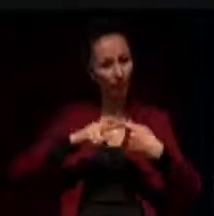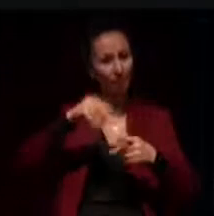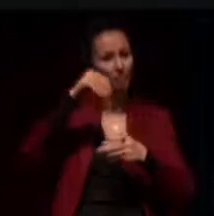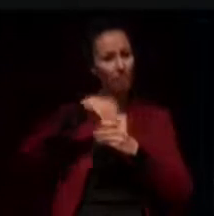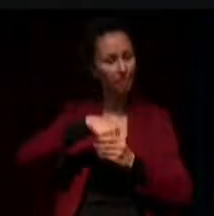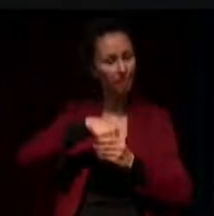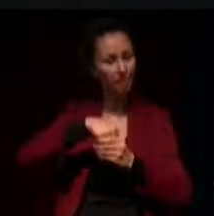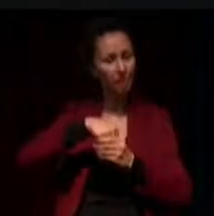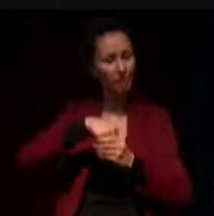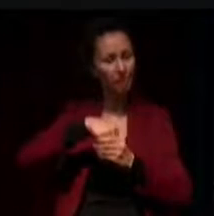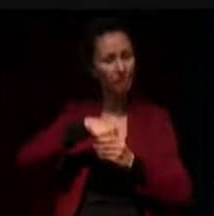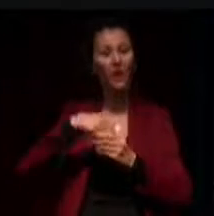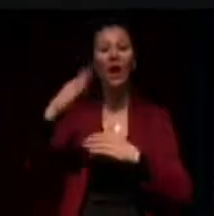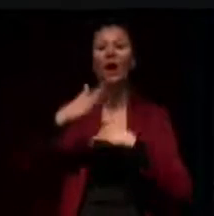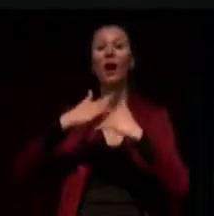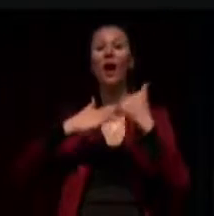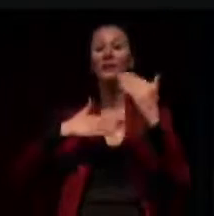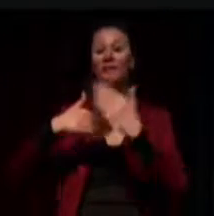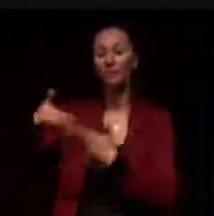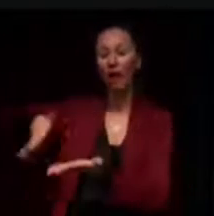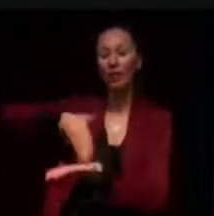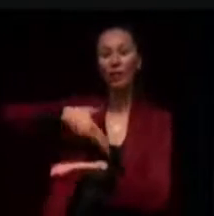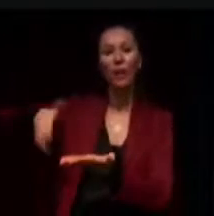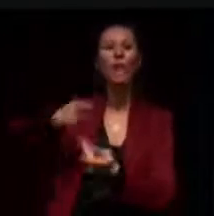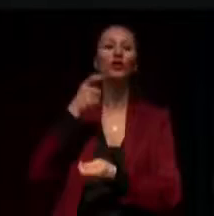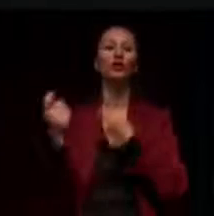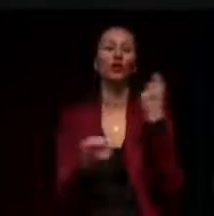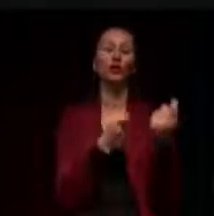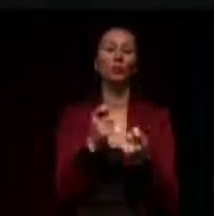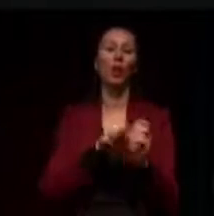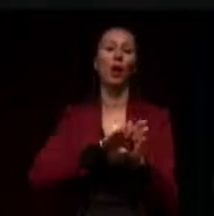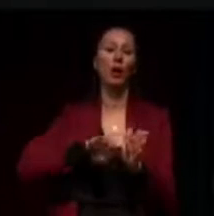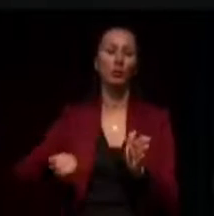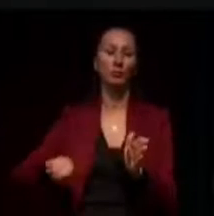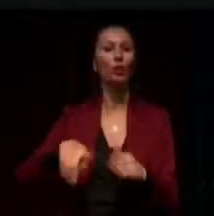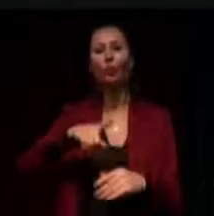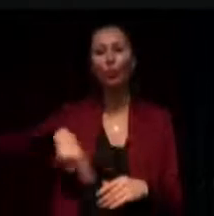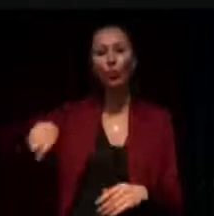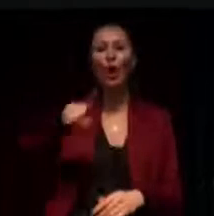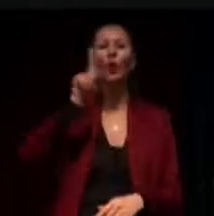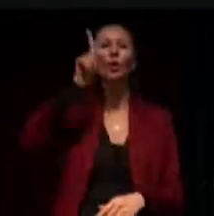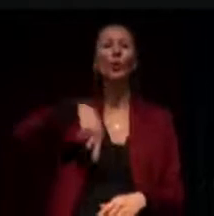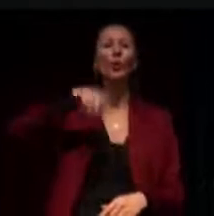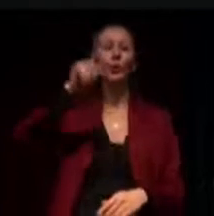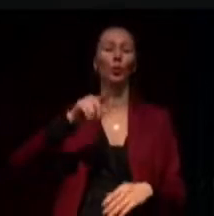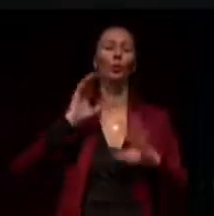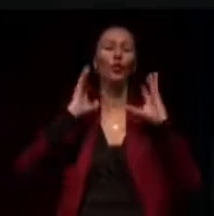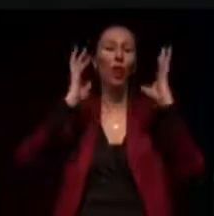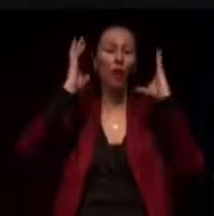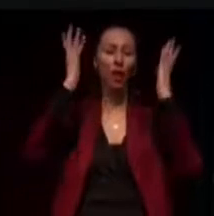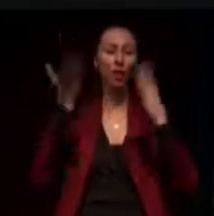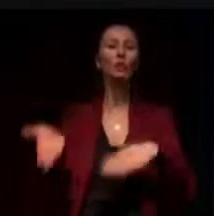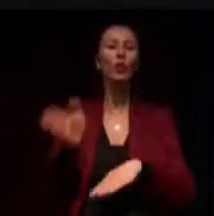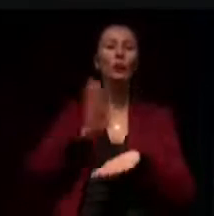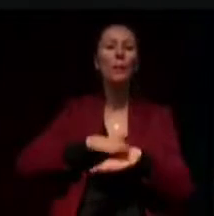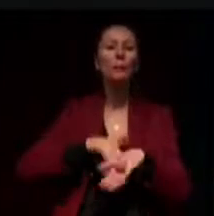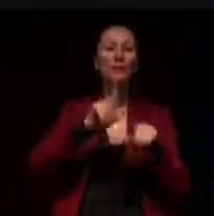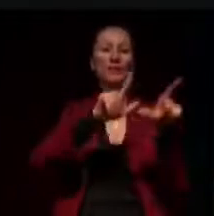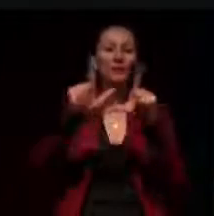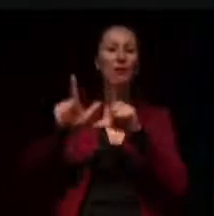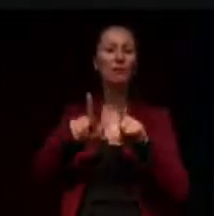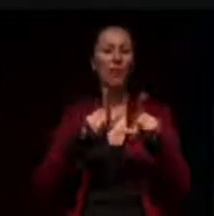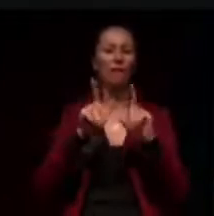bakım, onarım ve asfaltlama çalışmalarına ayrılmış. Bunlar günlük faaliyetler. Bunlar zaten yapılması